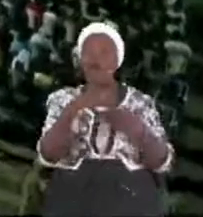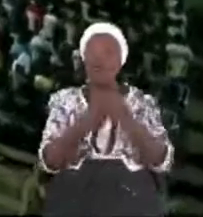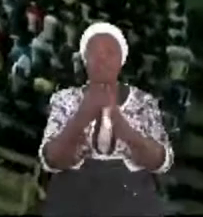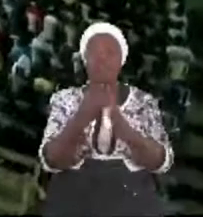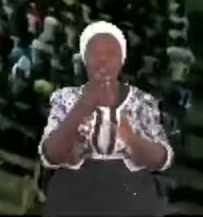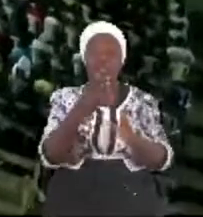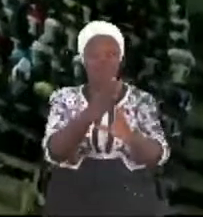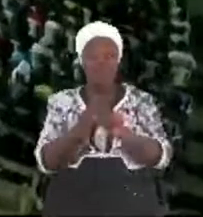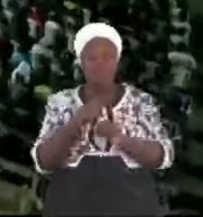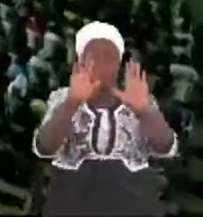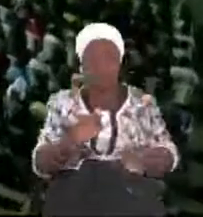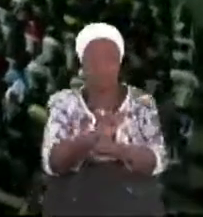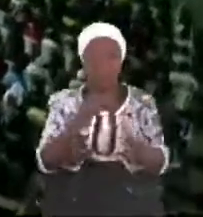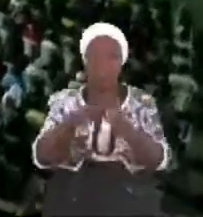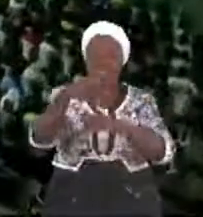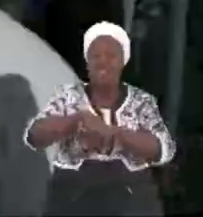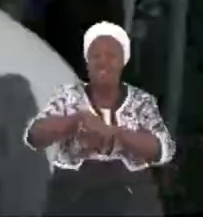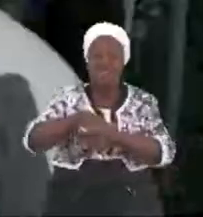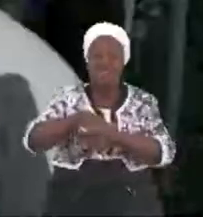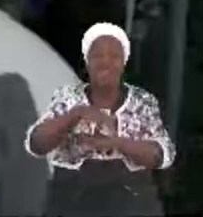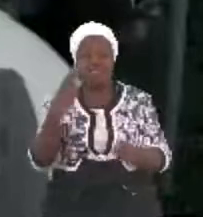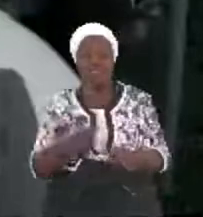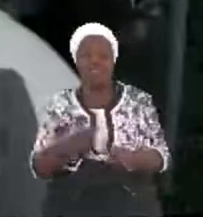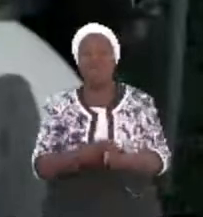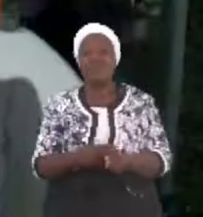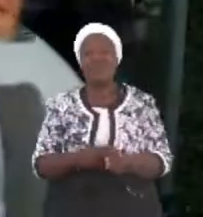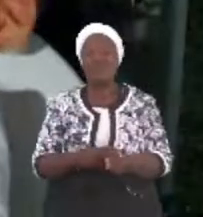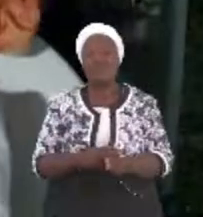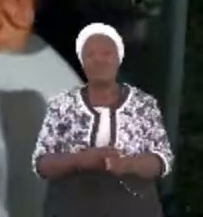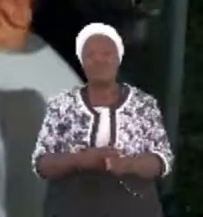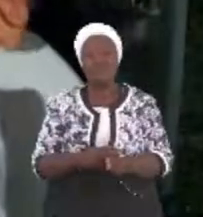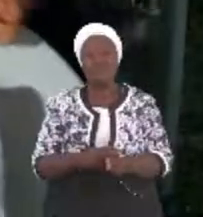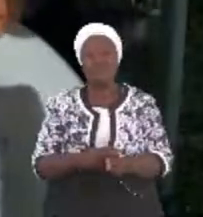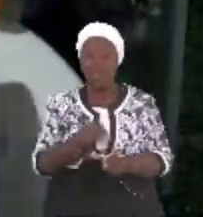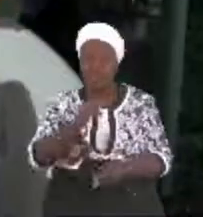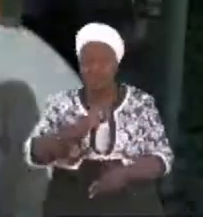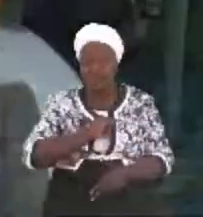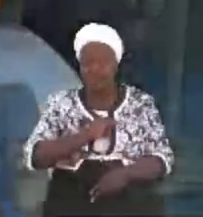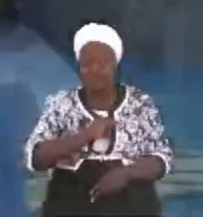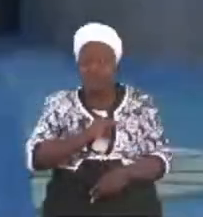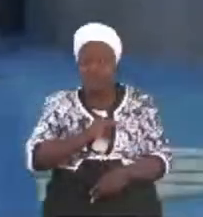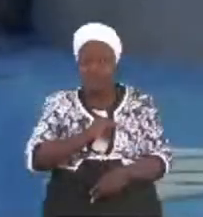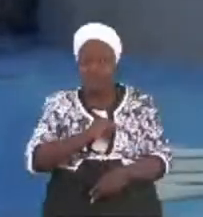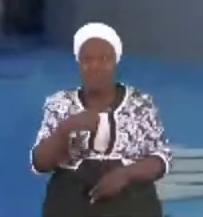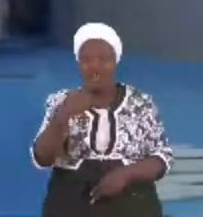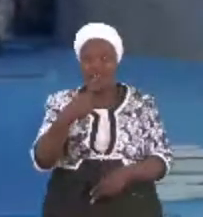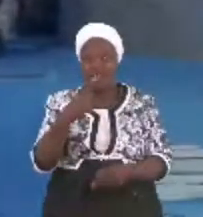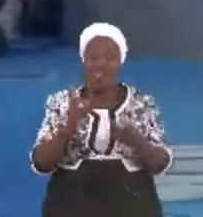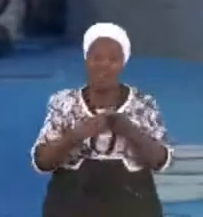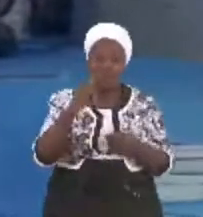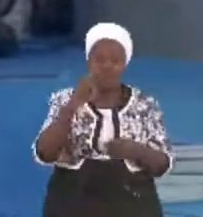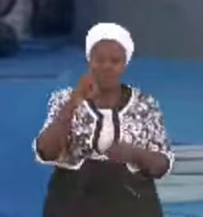des récipiendaires des miracles ce soir au nom de Jésus. Le I, je